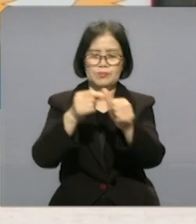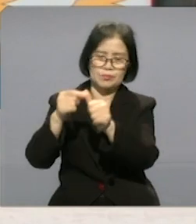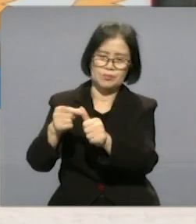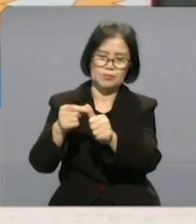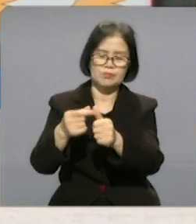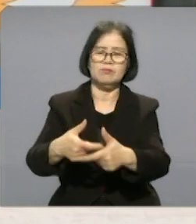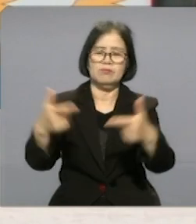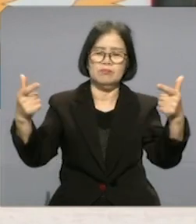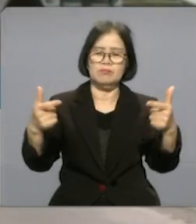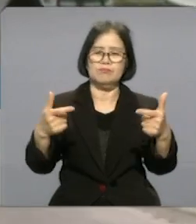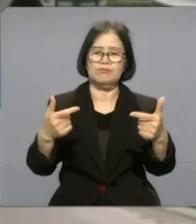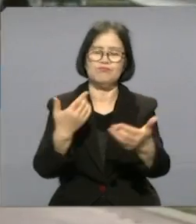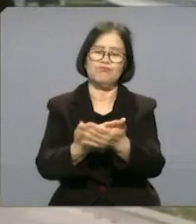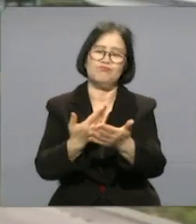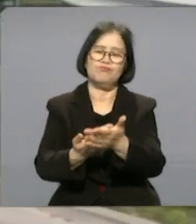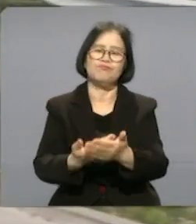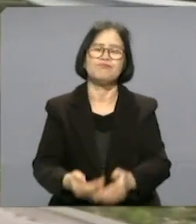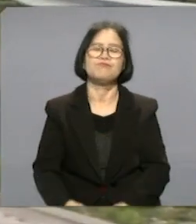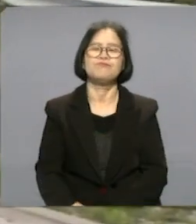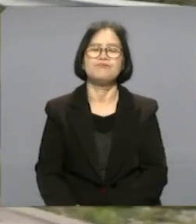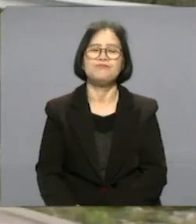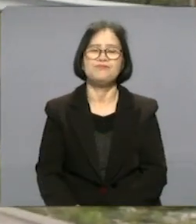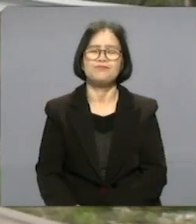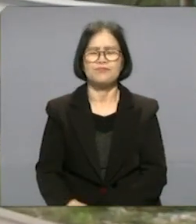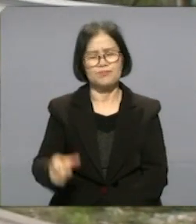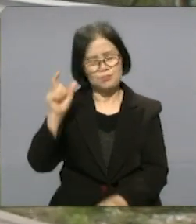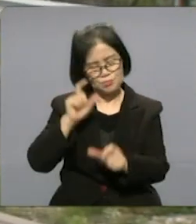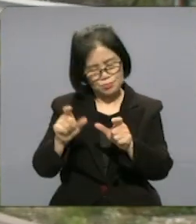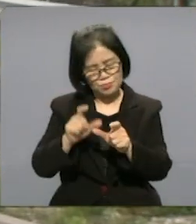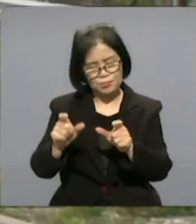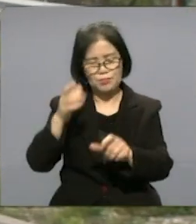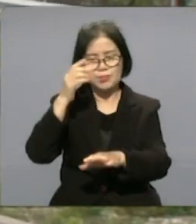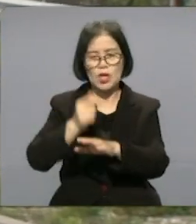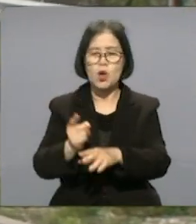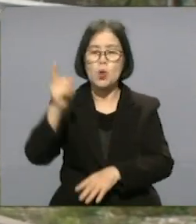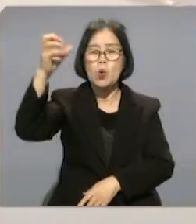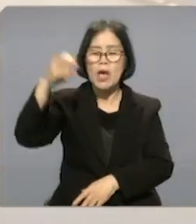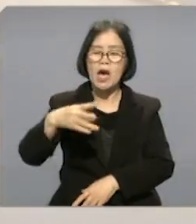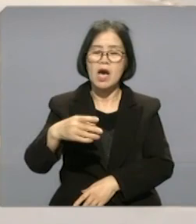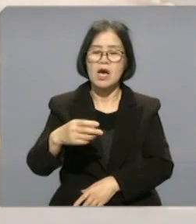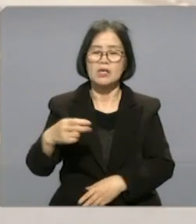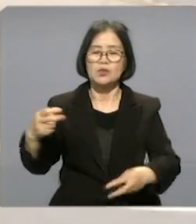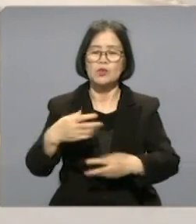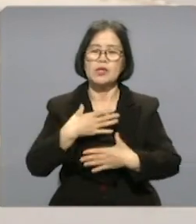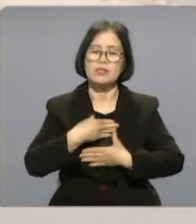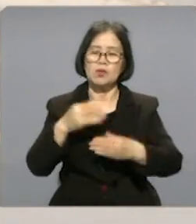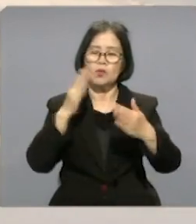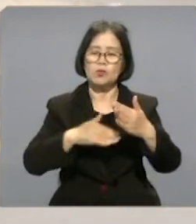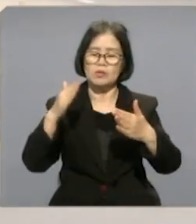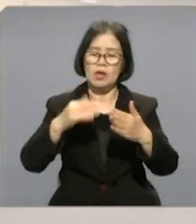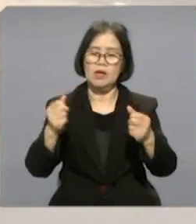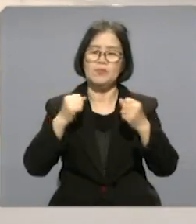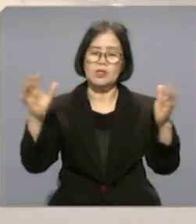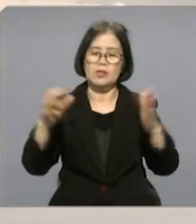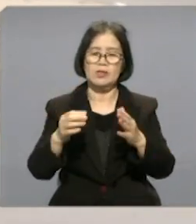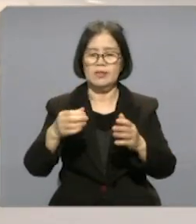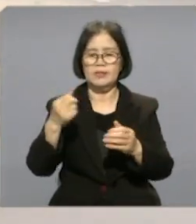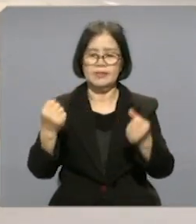명수를 늘려주셨으면. 고심 끝에 고양시는 교통안전공단과 협력해 기사 양성에